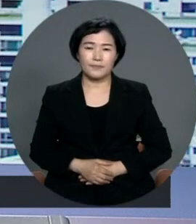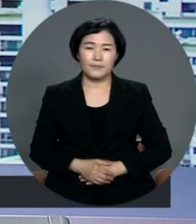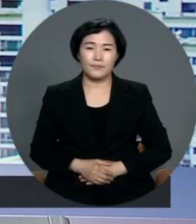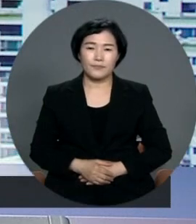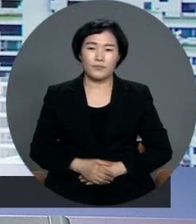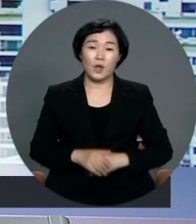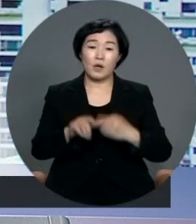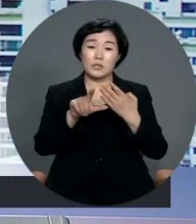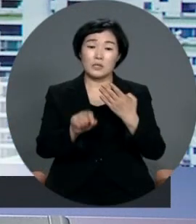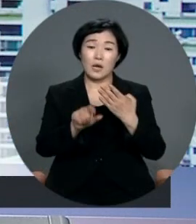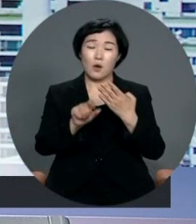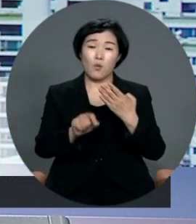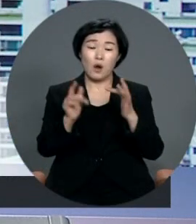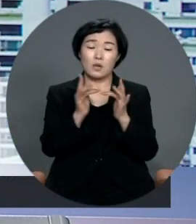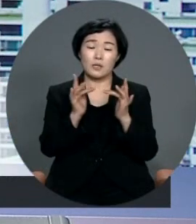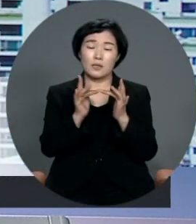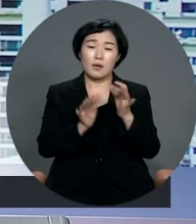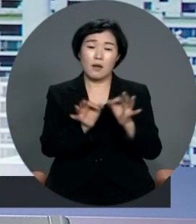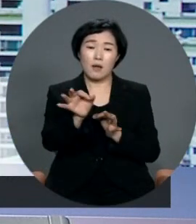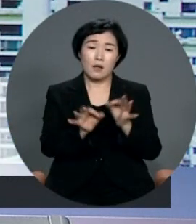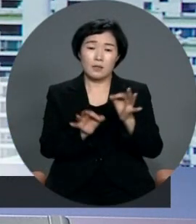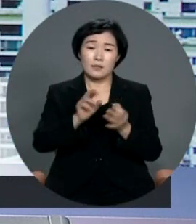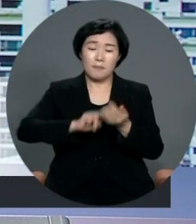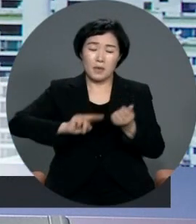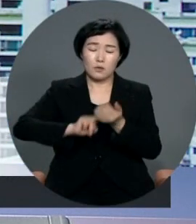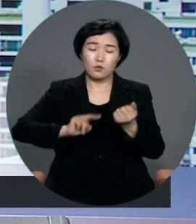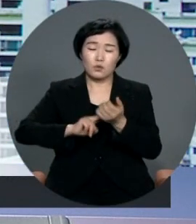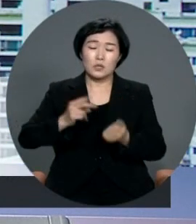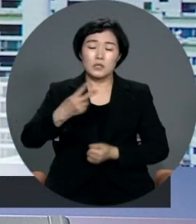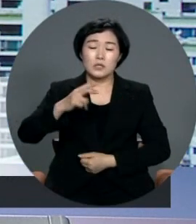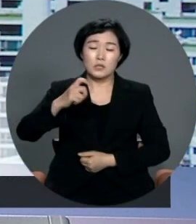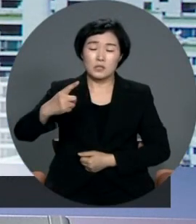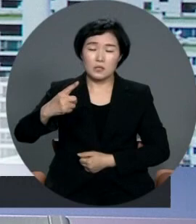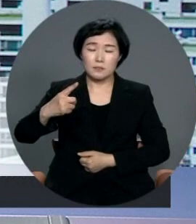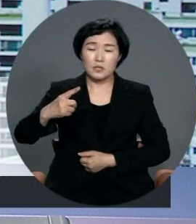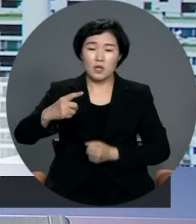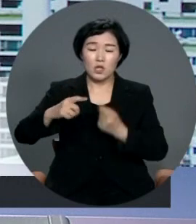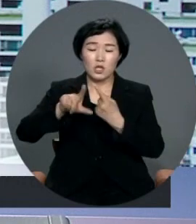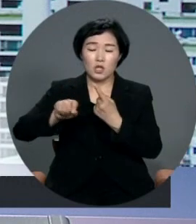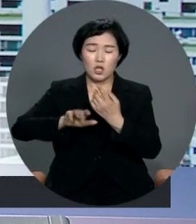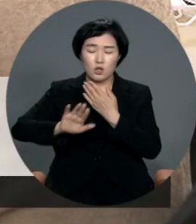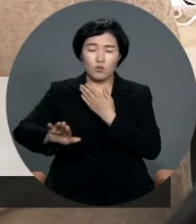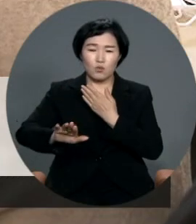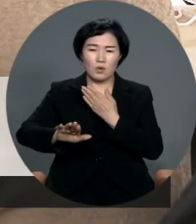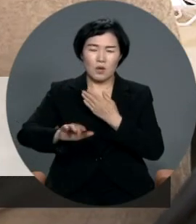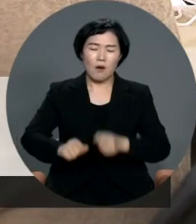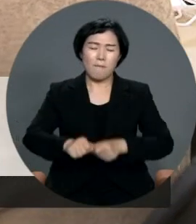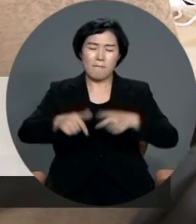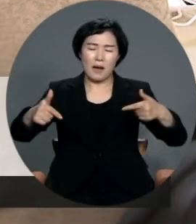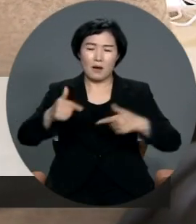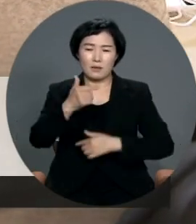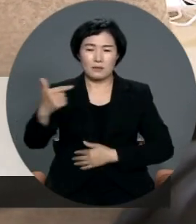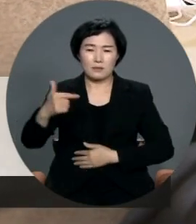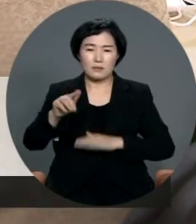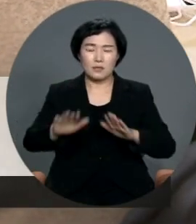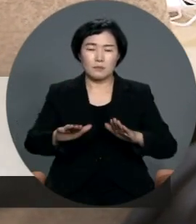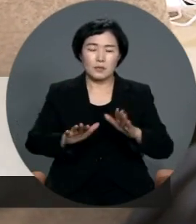지난 4월 온라인 유통 업체 매출이 지난 2021년 1월 이후 최대폭으로 증가했습니다